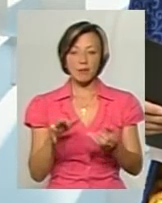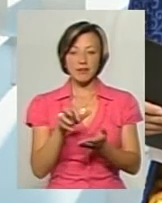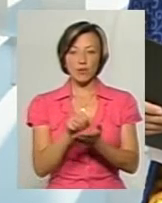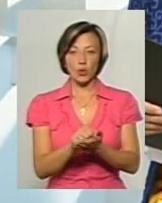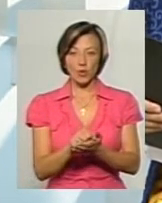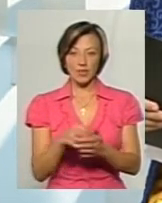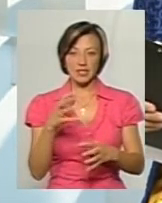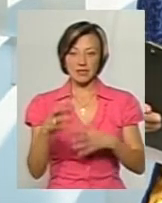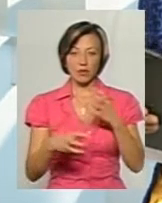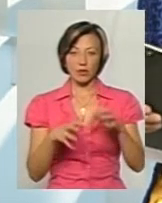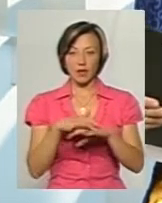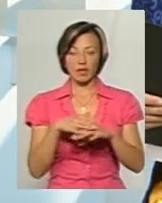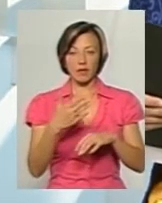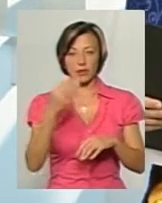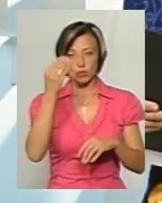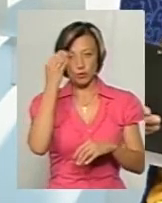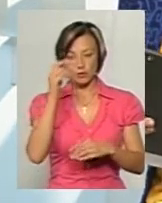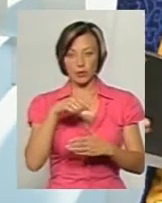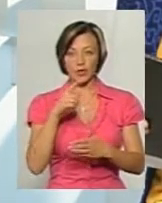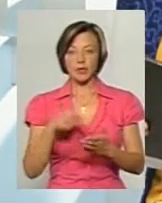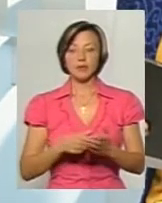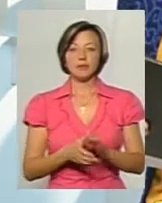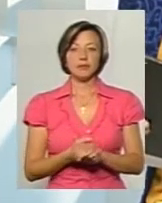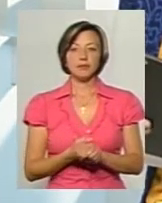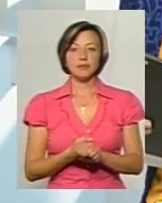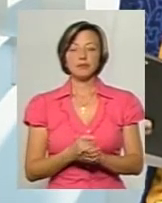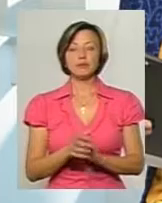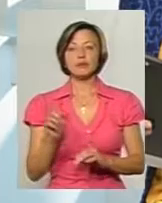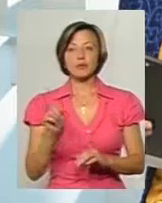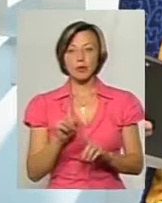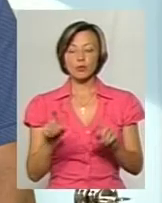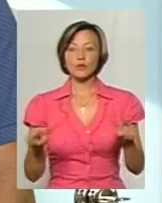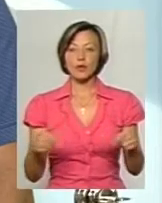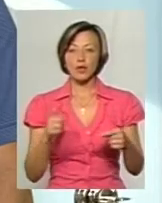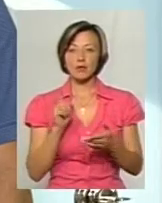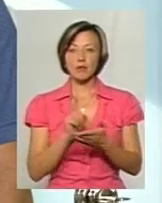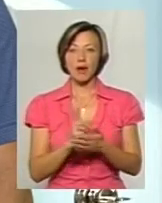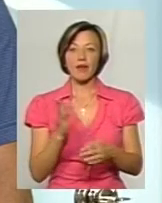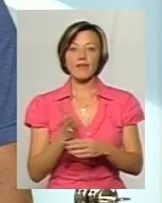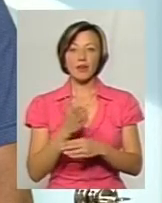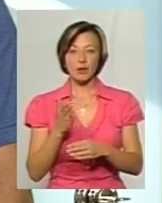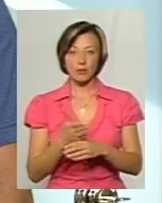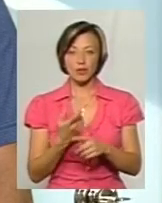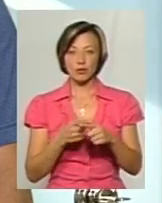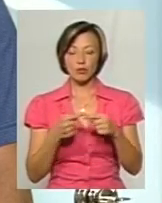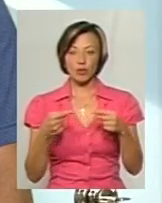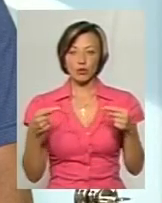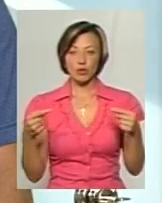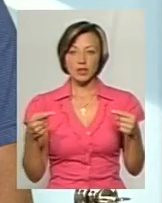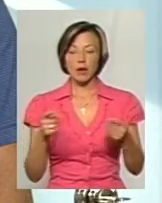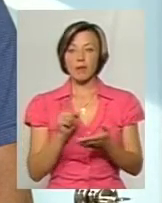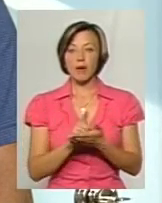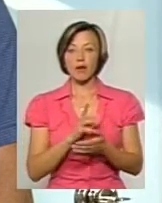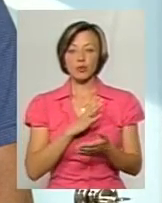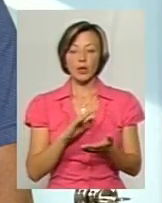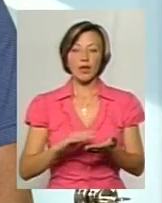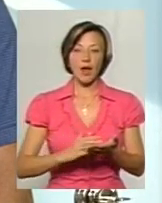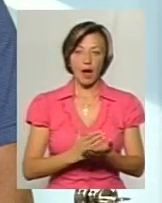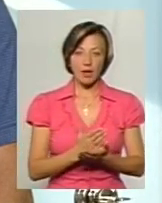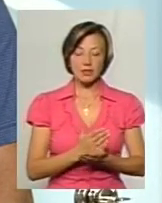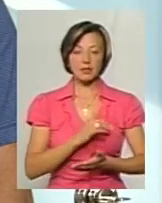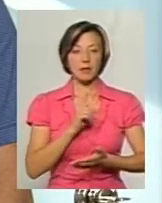завойовувати світові ринки, на вашу думку? Ну, для того, щоб її створити, хтось її має виробити, цю продукцію. В будь-якому випадку вона має бути якісна